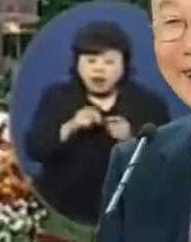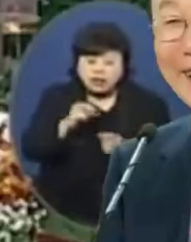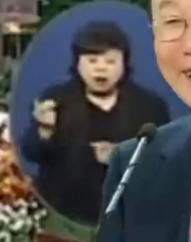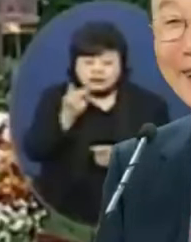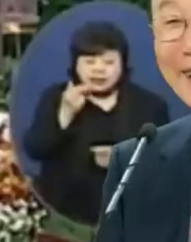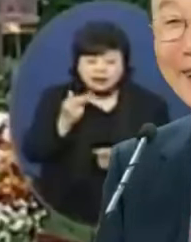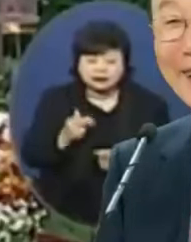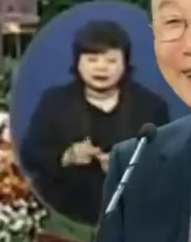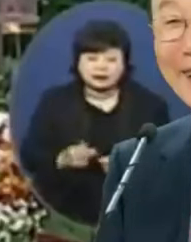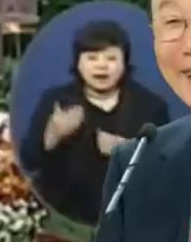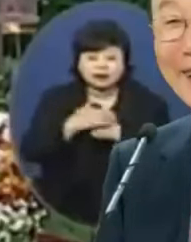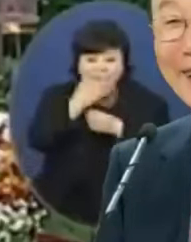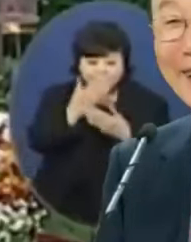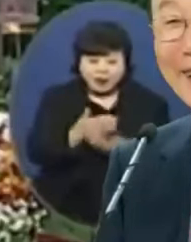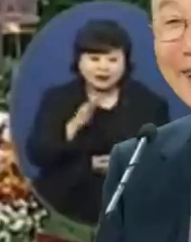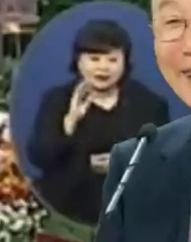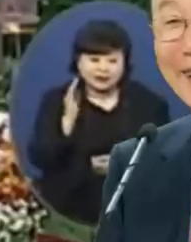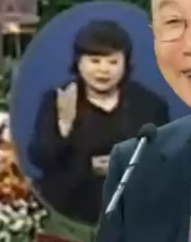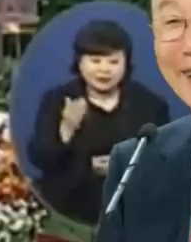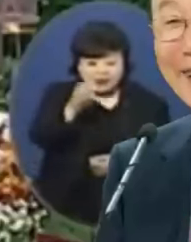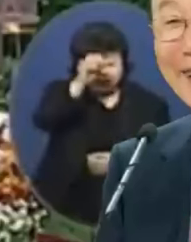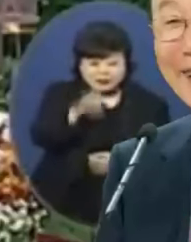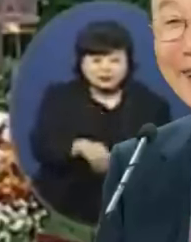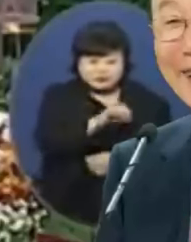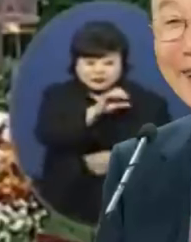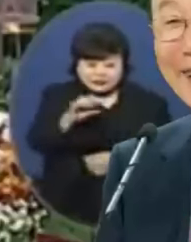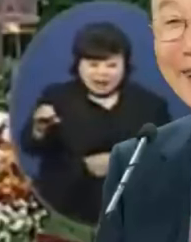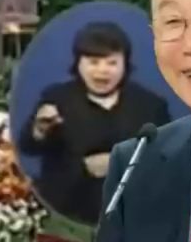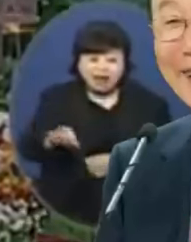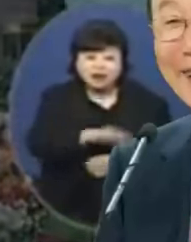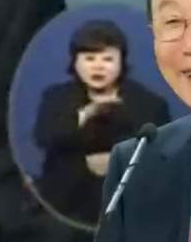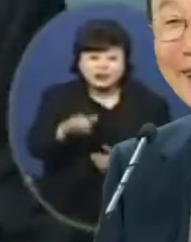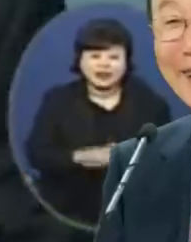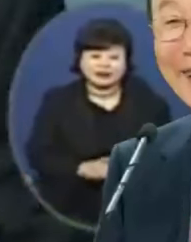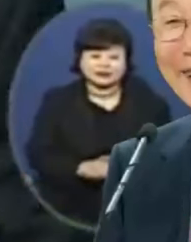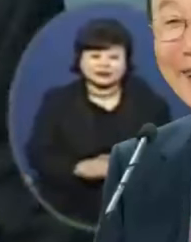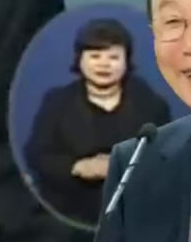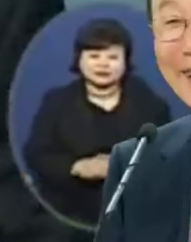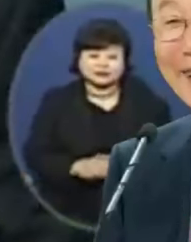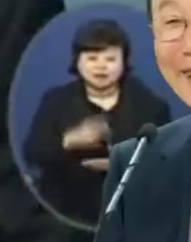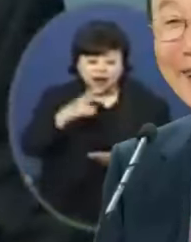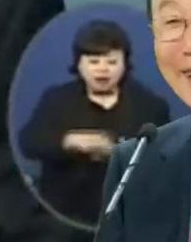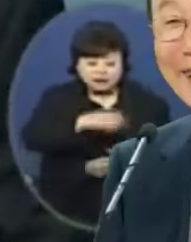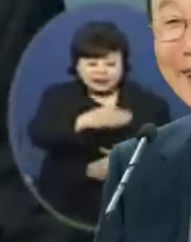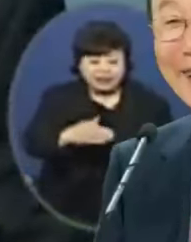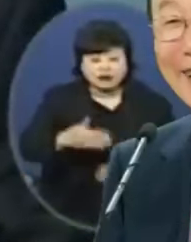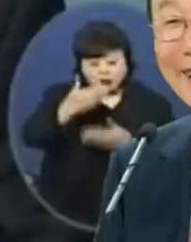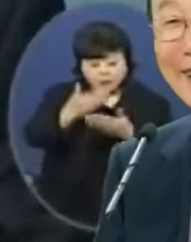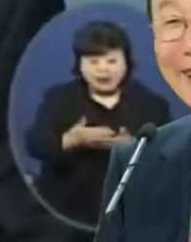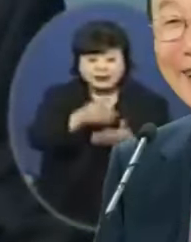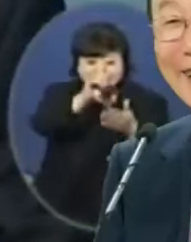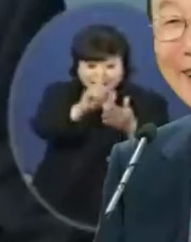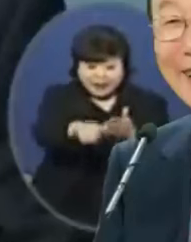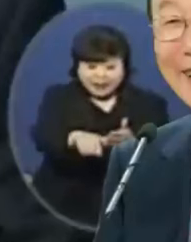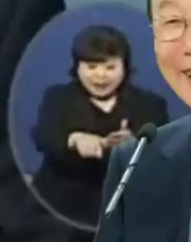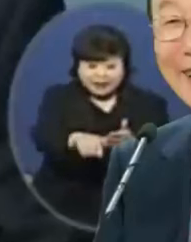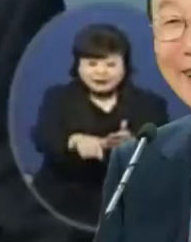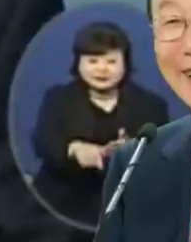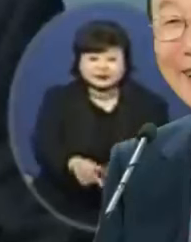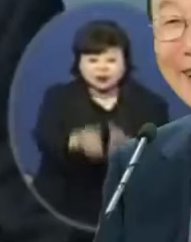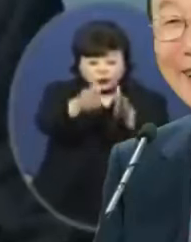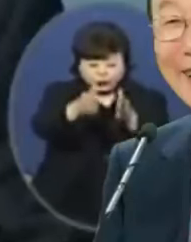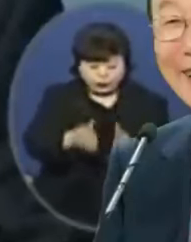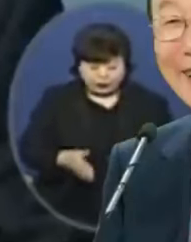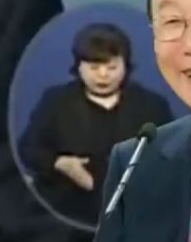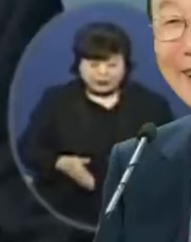영생 천국의 은혜를 받습니다. 십자가를 우리가 언약궤로서 받아들이면 그 언약궤를